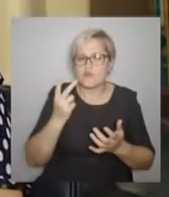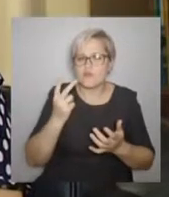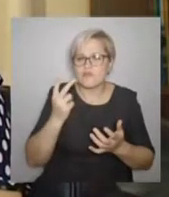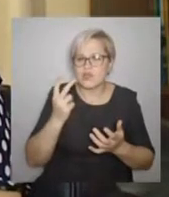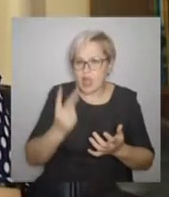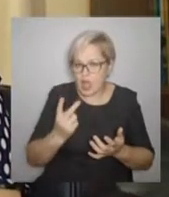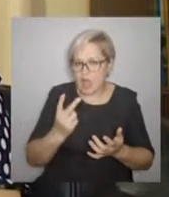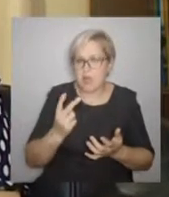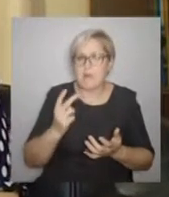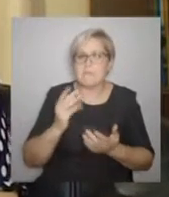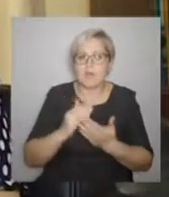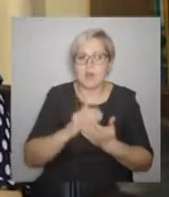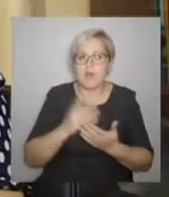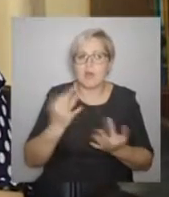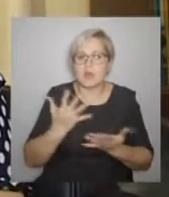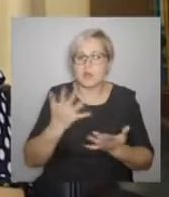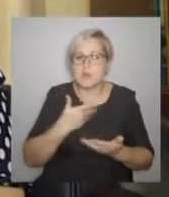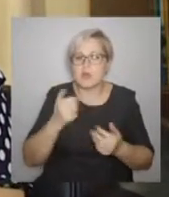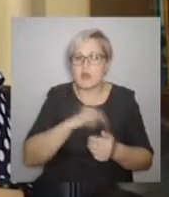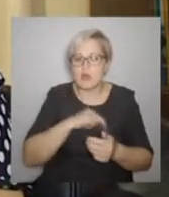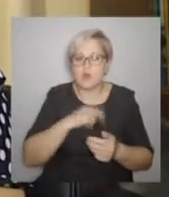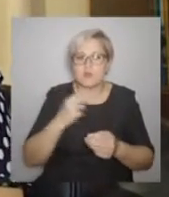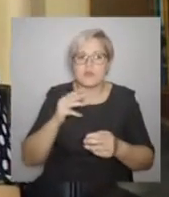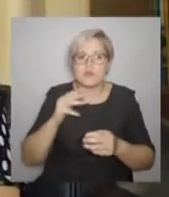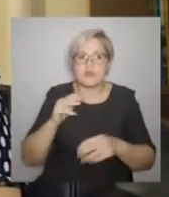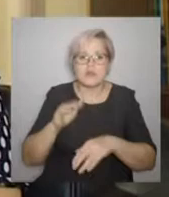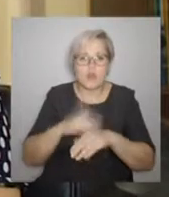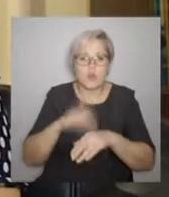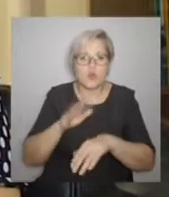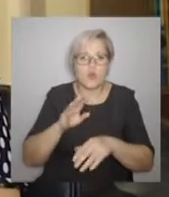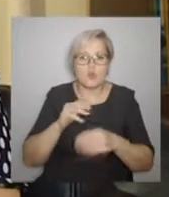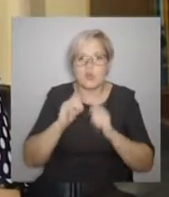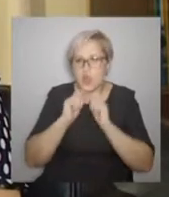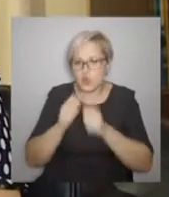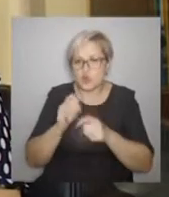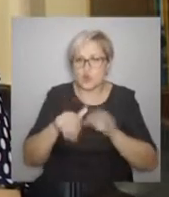на различные консультативные беседы. Мы можем их